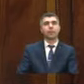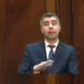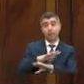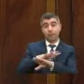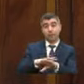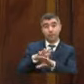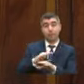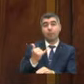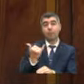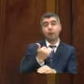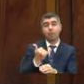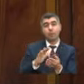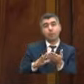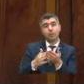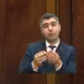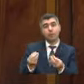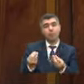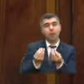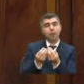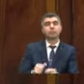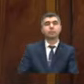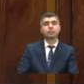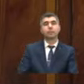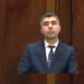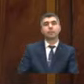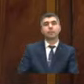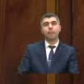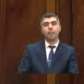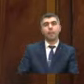المساهمين الأساسيين في هذه اسمه، لأنه هو